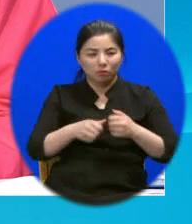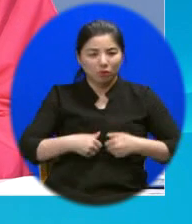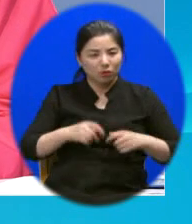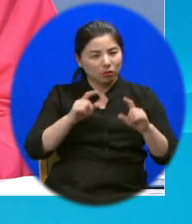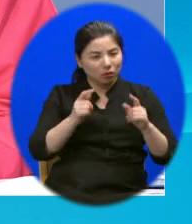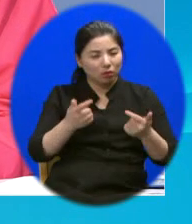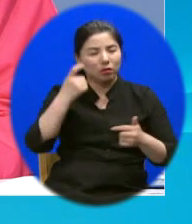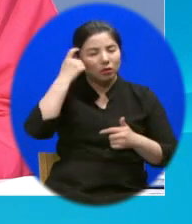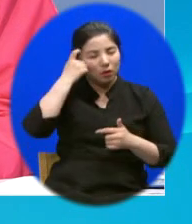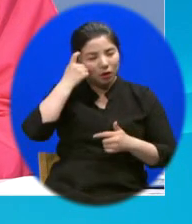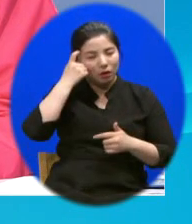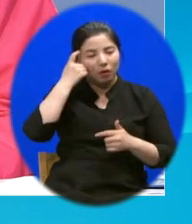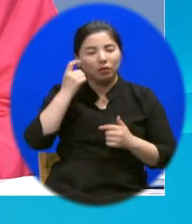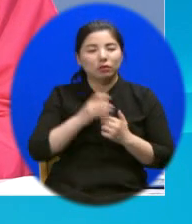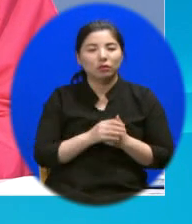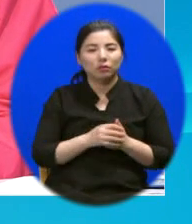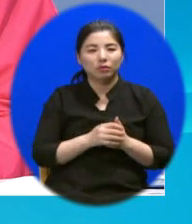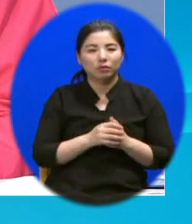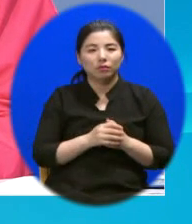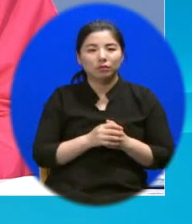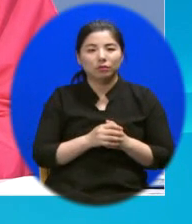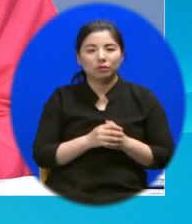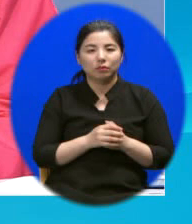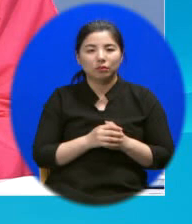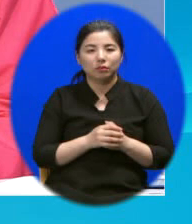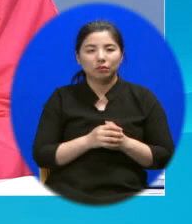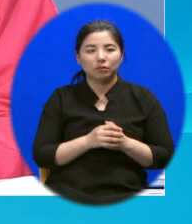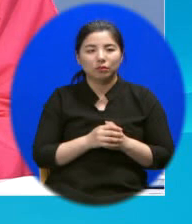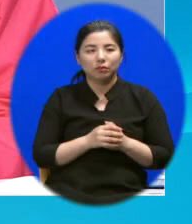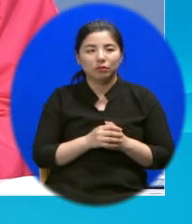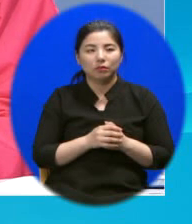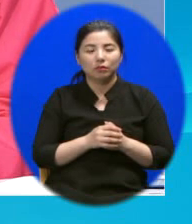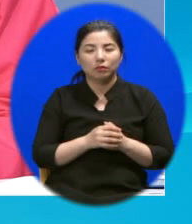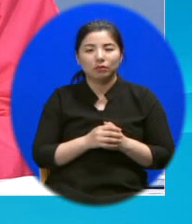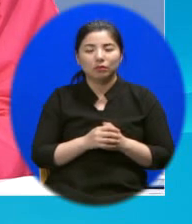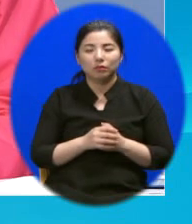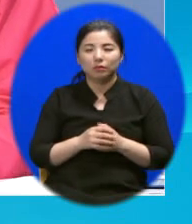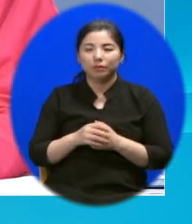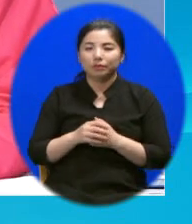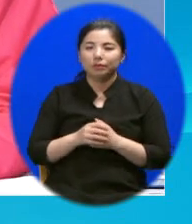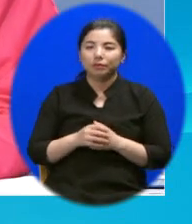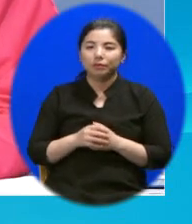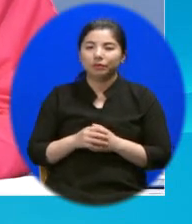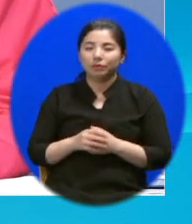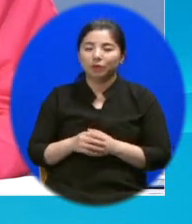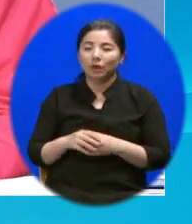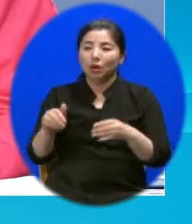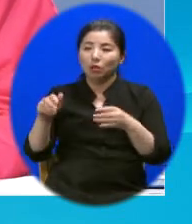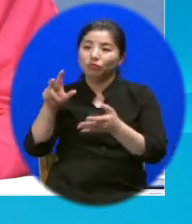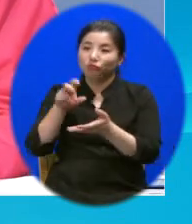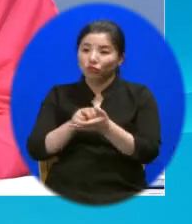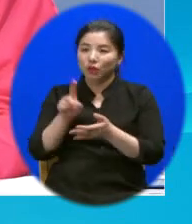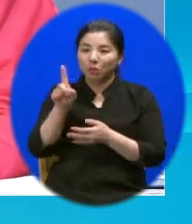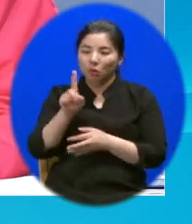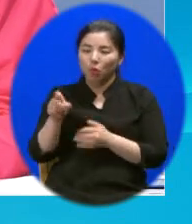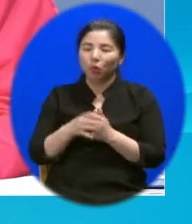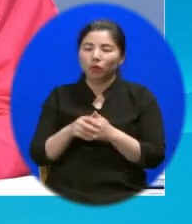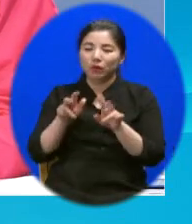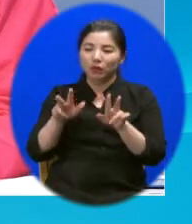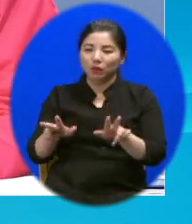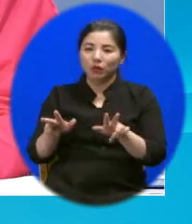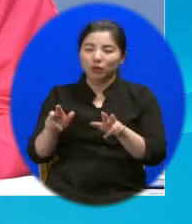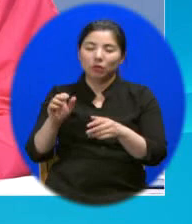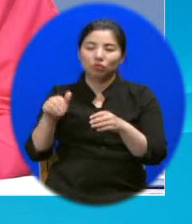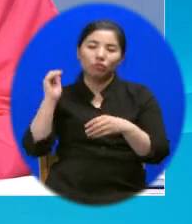되자 어떻게 써야 하는 거 아닌가 이런 차원에서 말씀을 드렸습니다 깨 탑 평 하 시 죠 문제는 지금